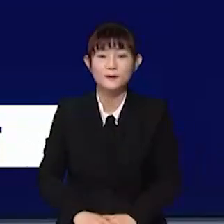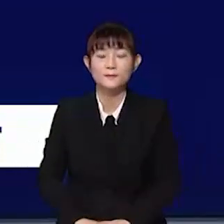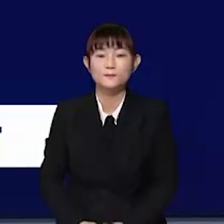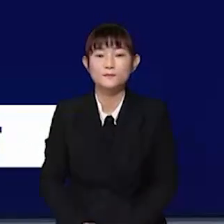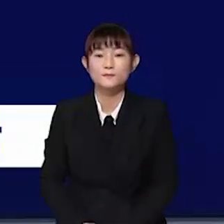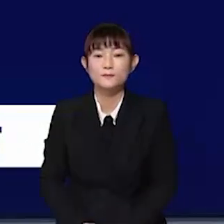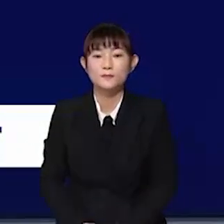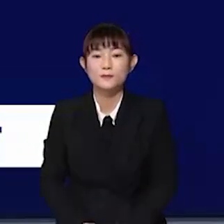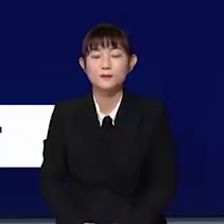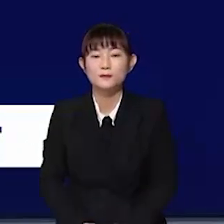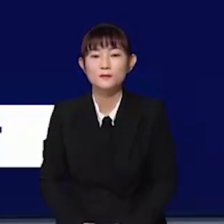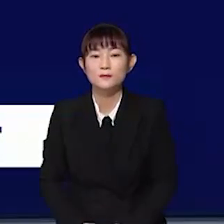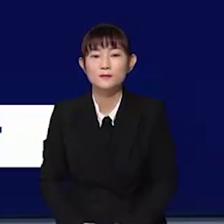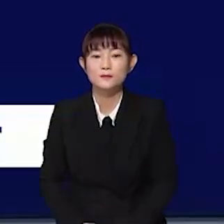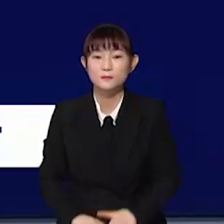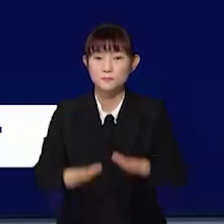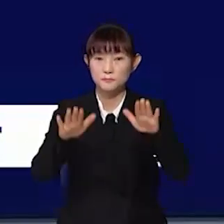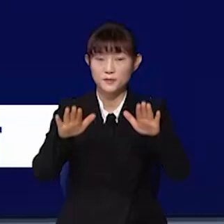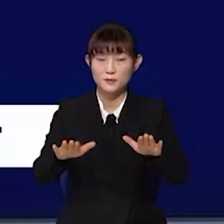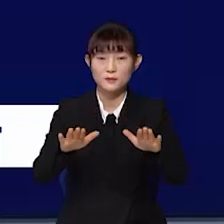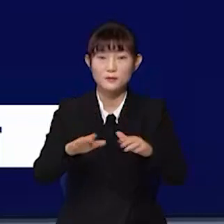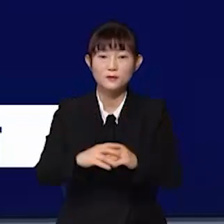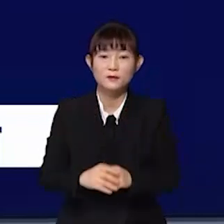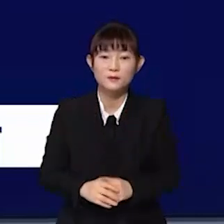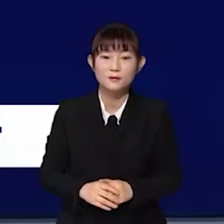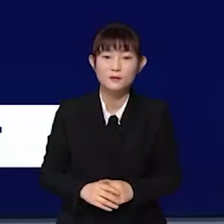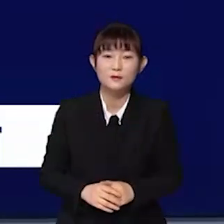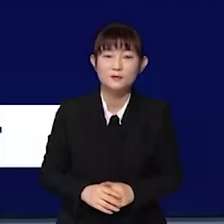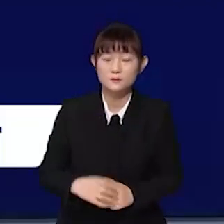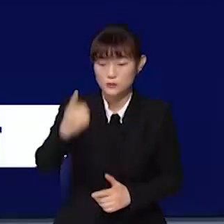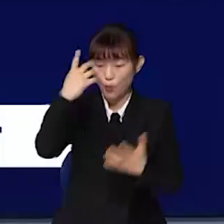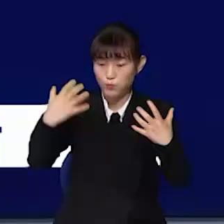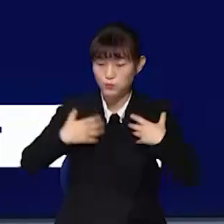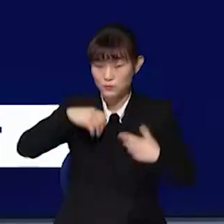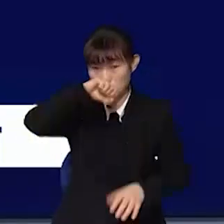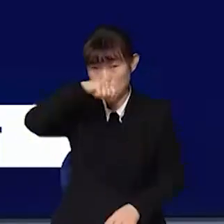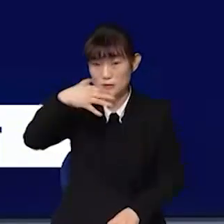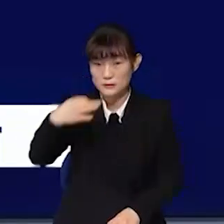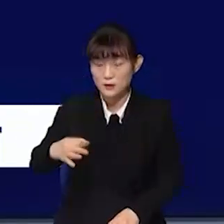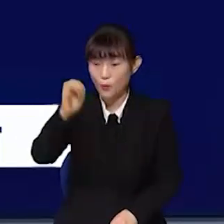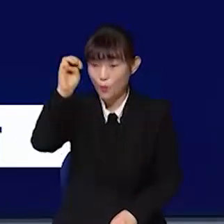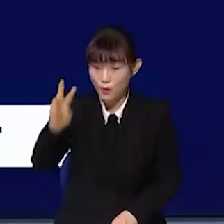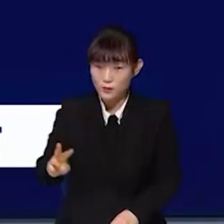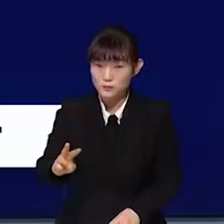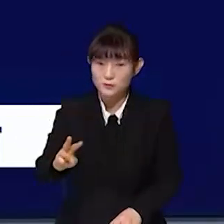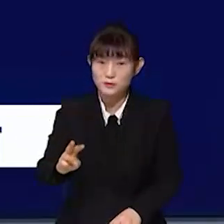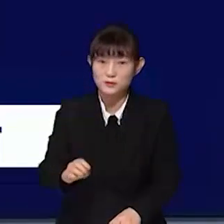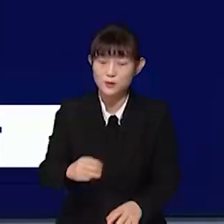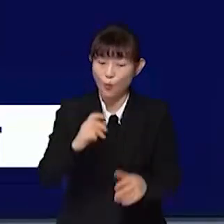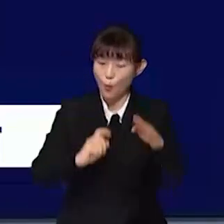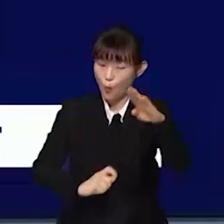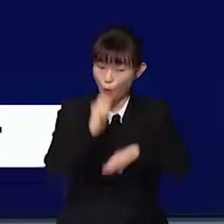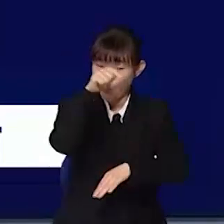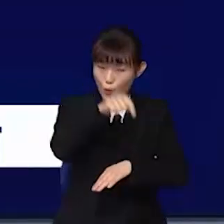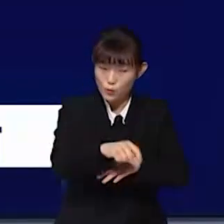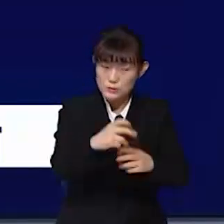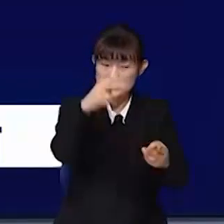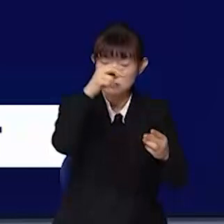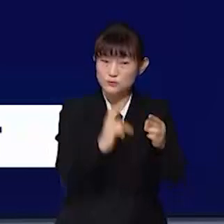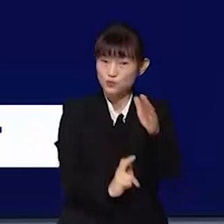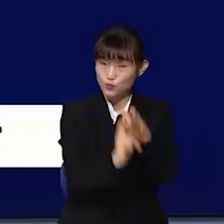그래서 저희들이 이번에 이제 정부 예산에 광주에서 고흥군을 거쳐 나라우주센터까지